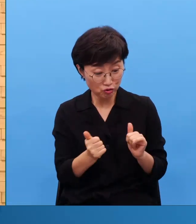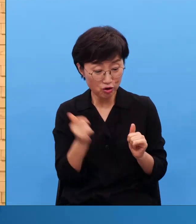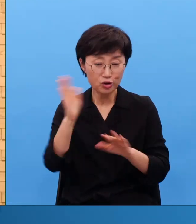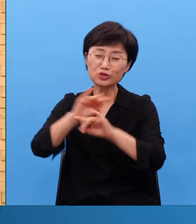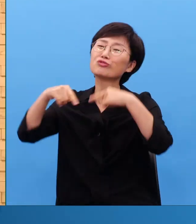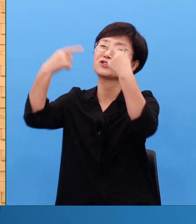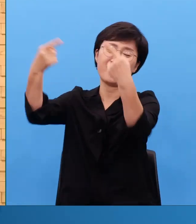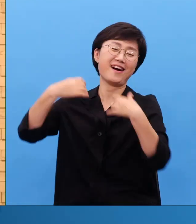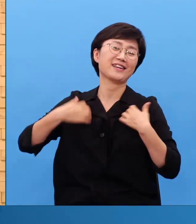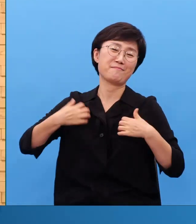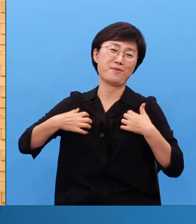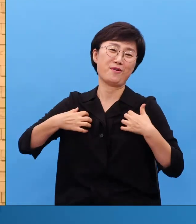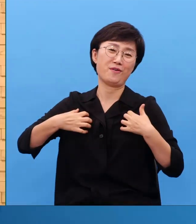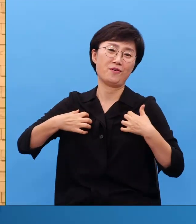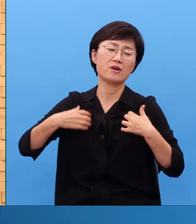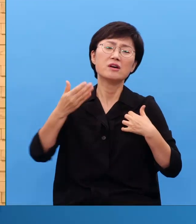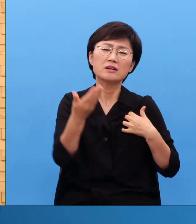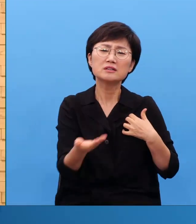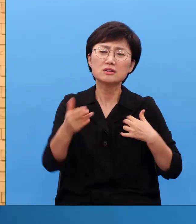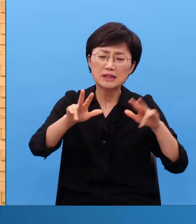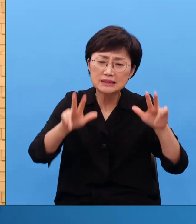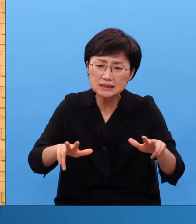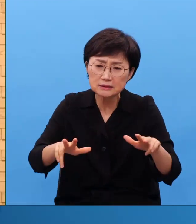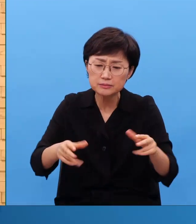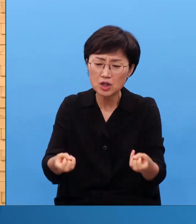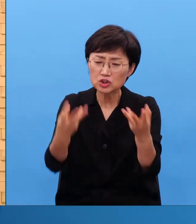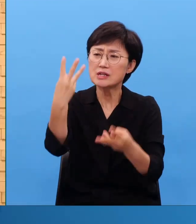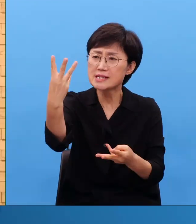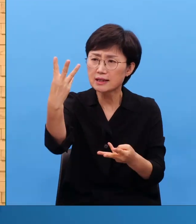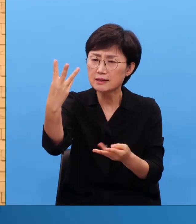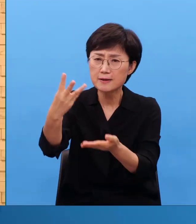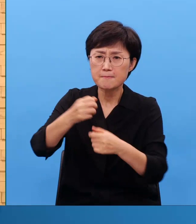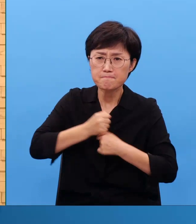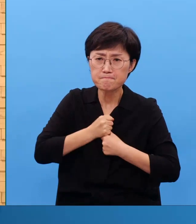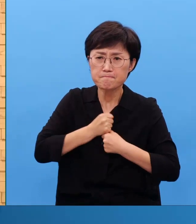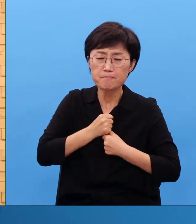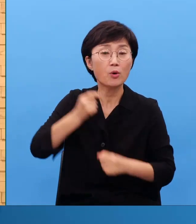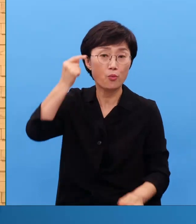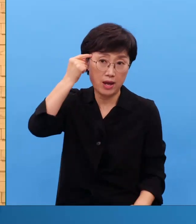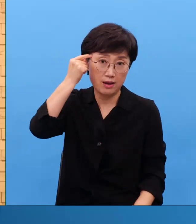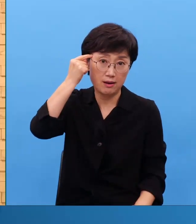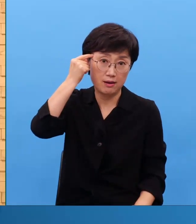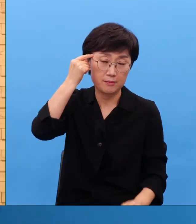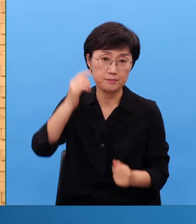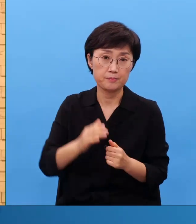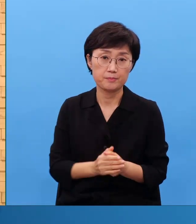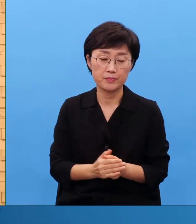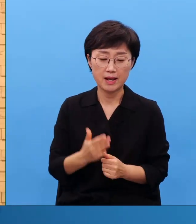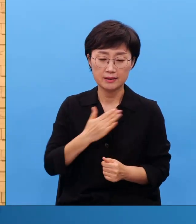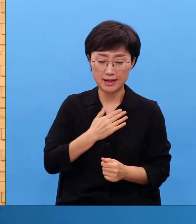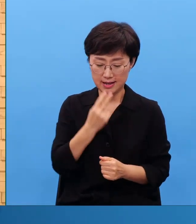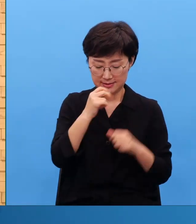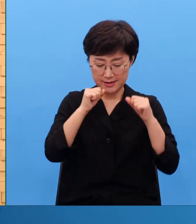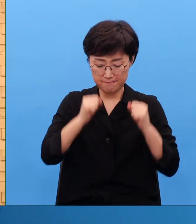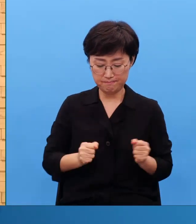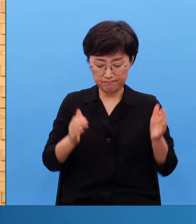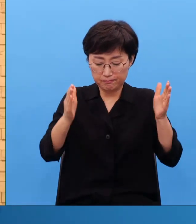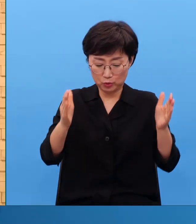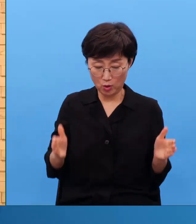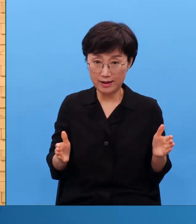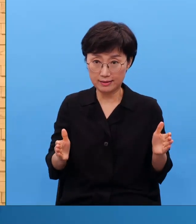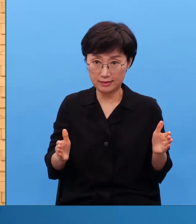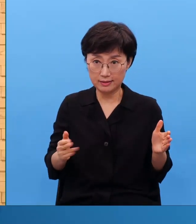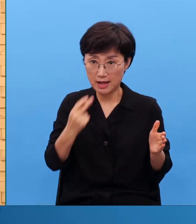what's more important is why do we keep these feasts? 여러분이 살아있는 동안에 보좌의 능력과